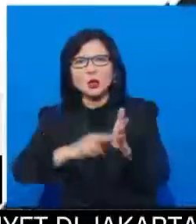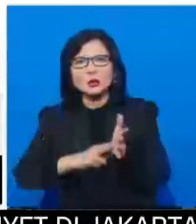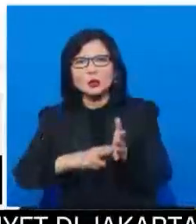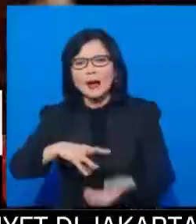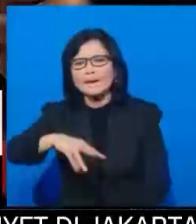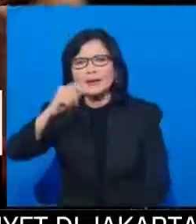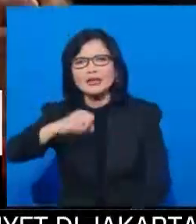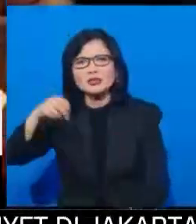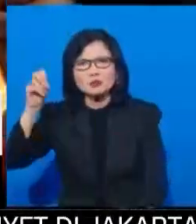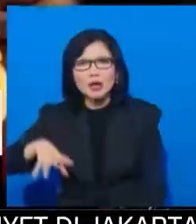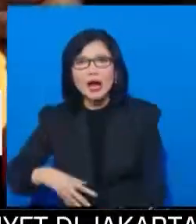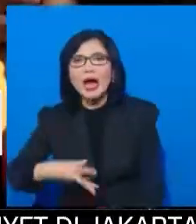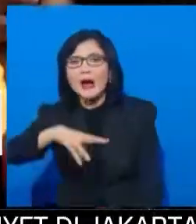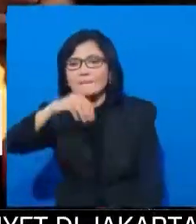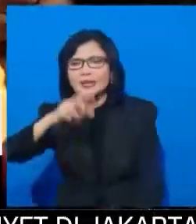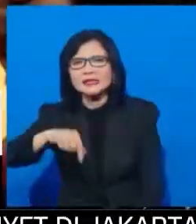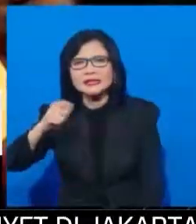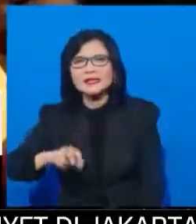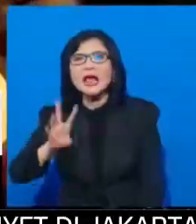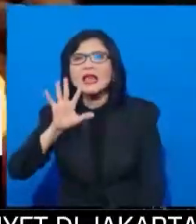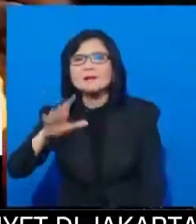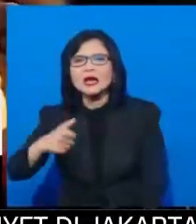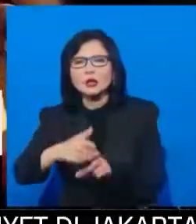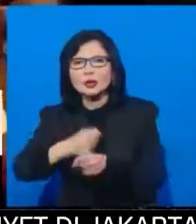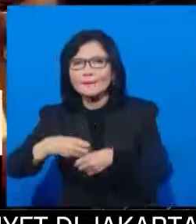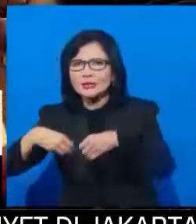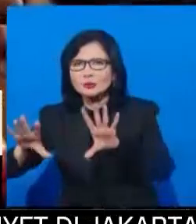beras premium ini kemasan 5 kg dijual